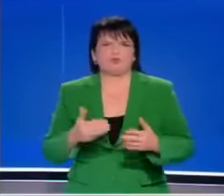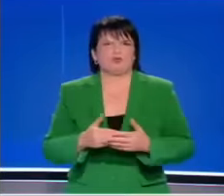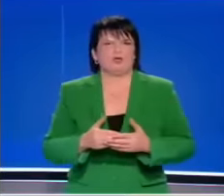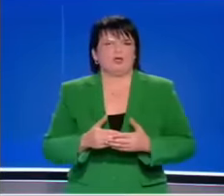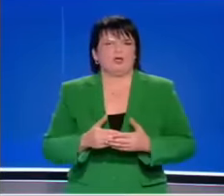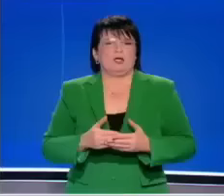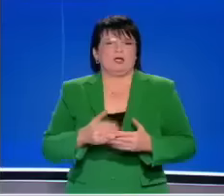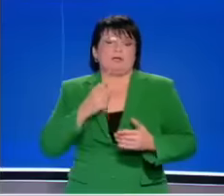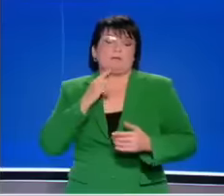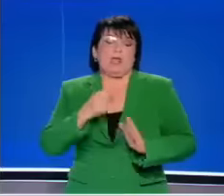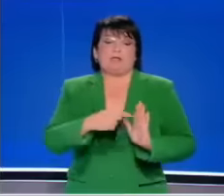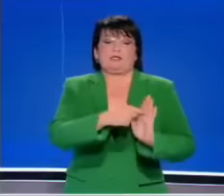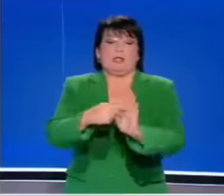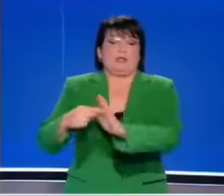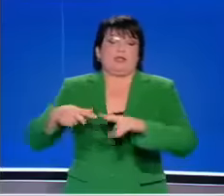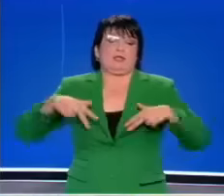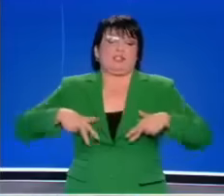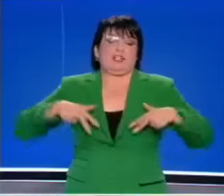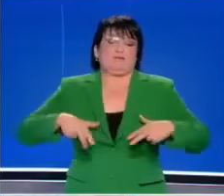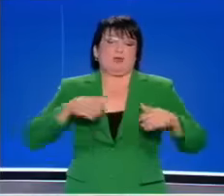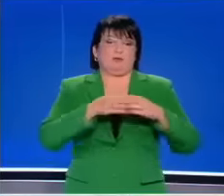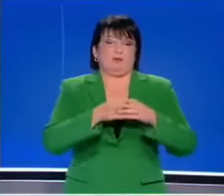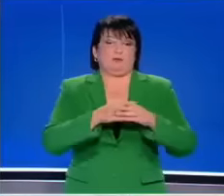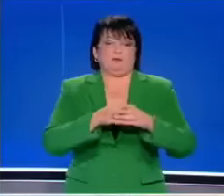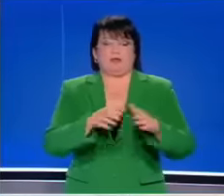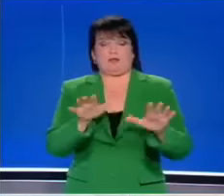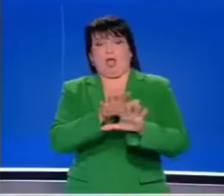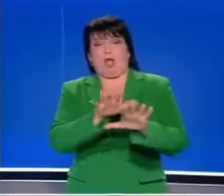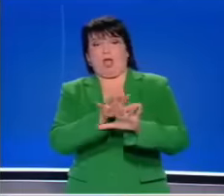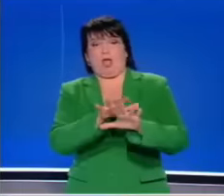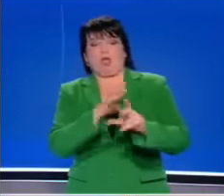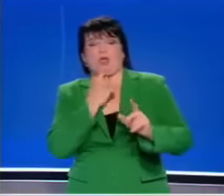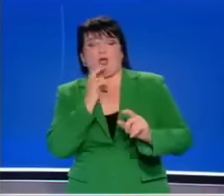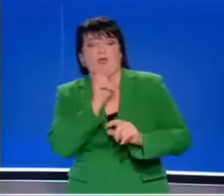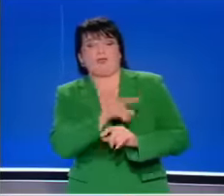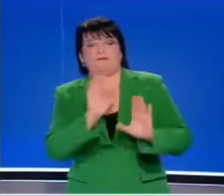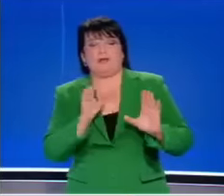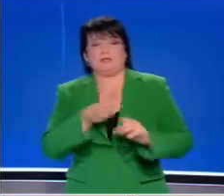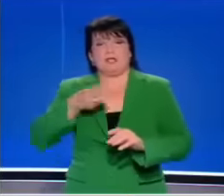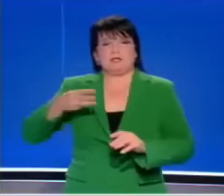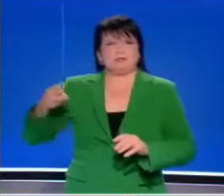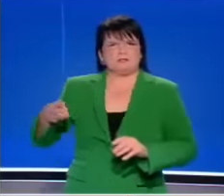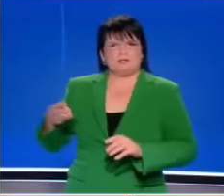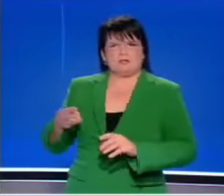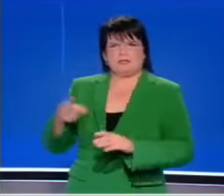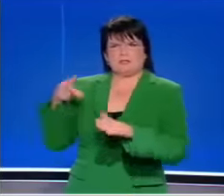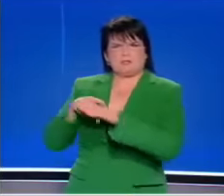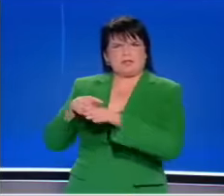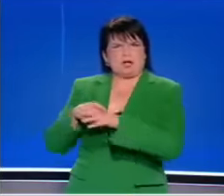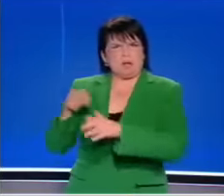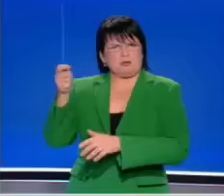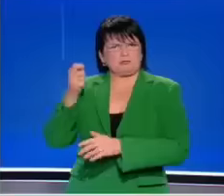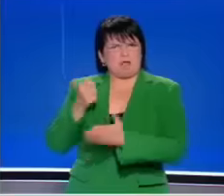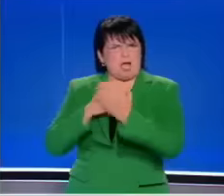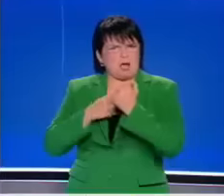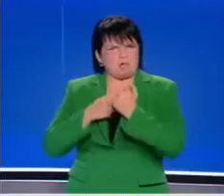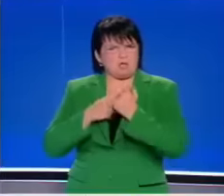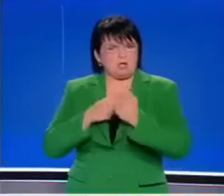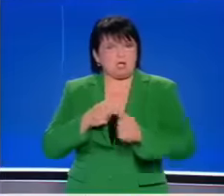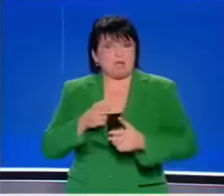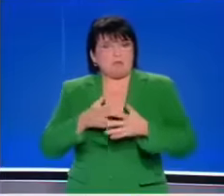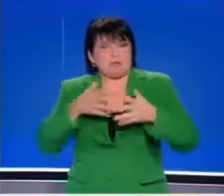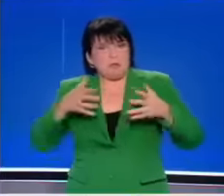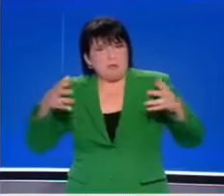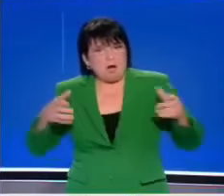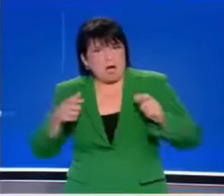να έχουμε την παράταξη που κυβερνά τον τόπο και έχουμε αδιαφάνεια στα οικονομικά της ο συριζα δεν έχει 1€ που οφείλει στις τράπεζες και δεν μπορεί να πληρώσει τα τεράστια ποσά